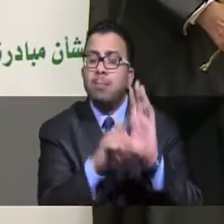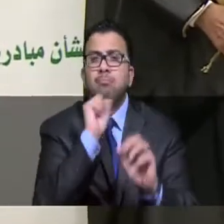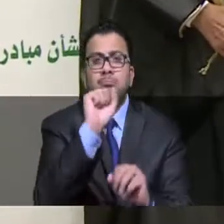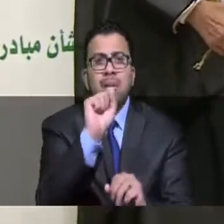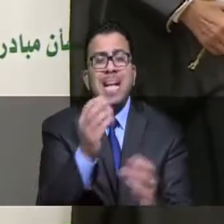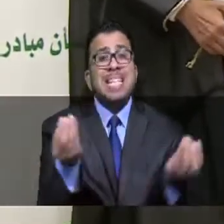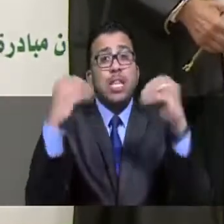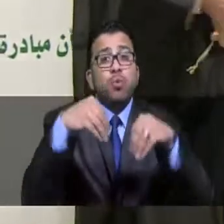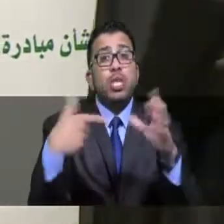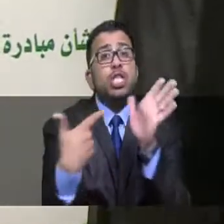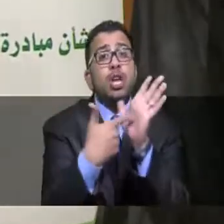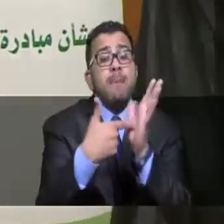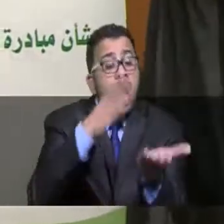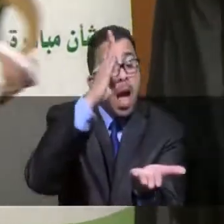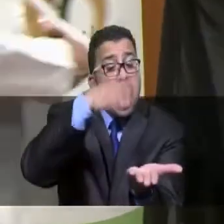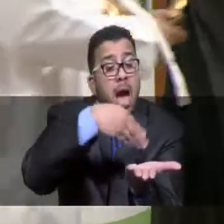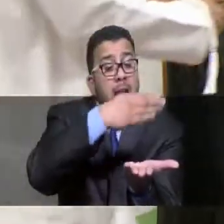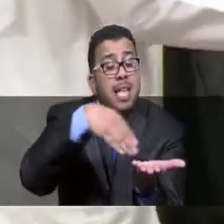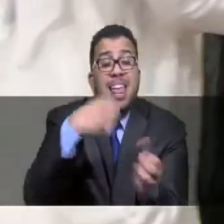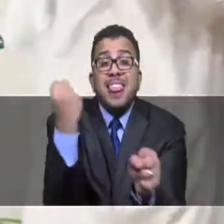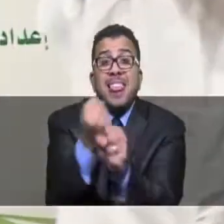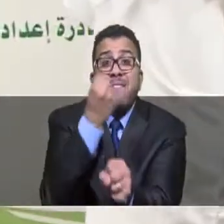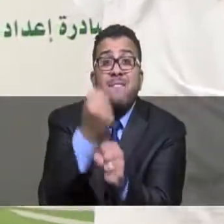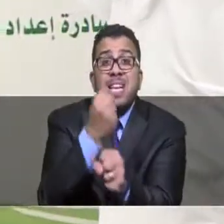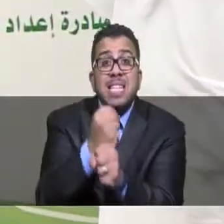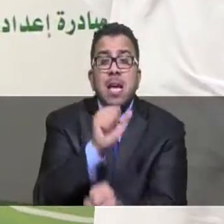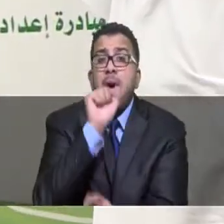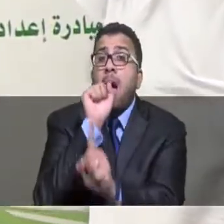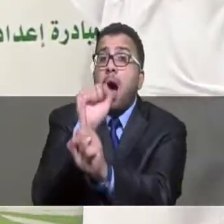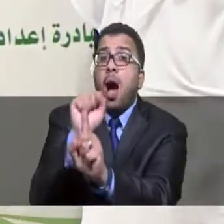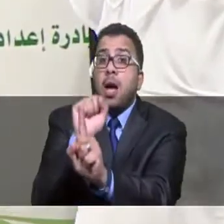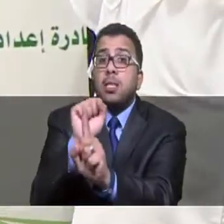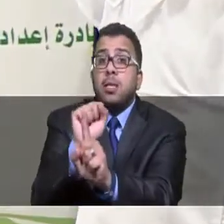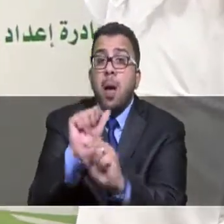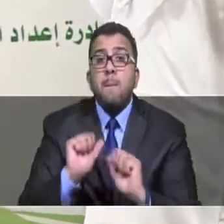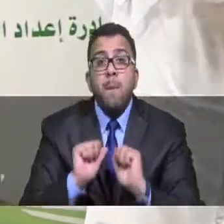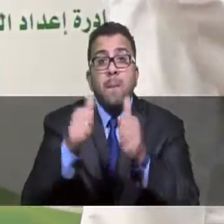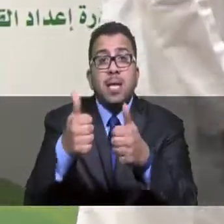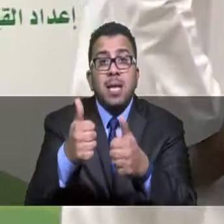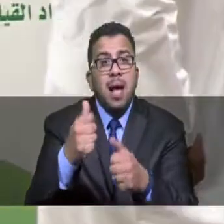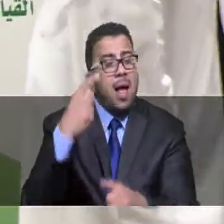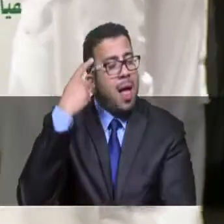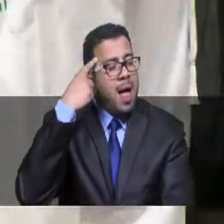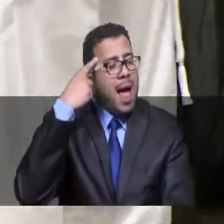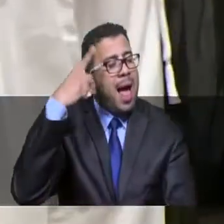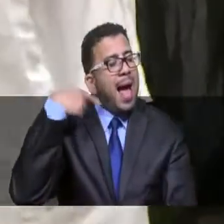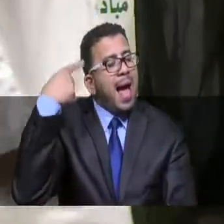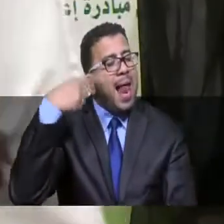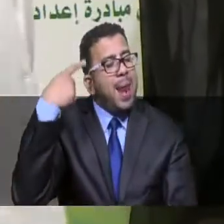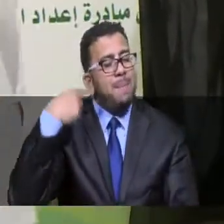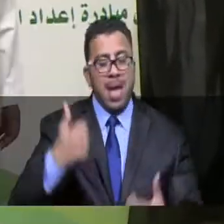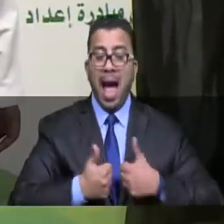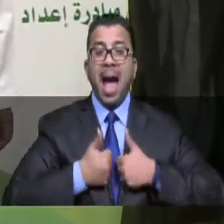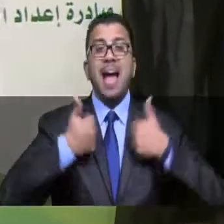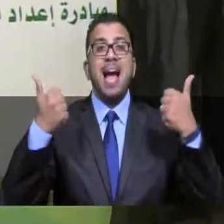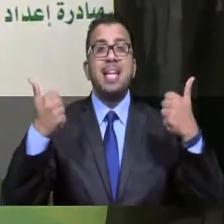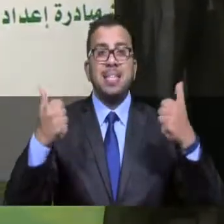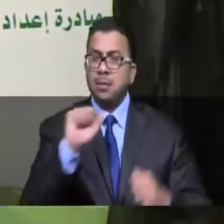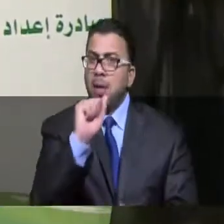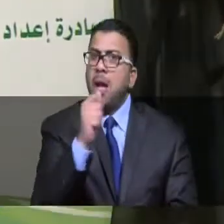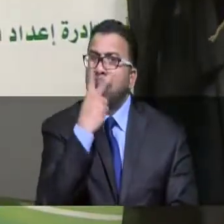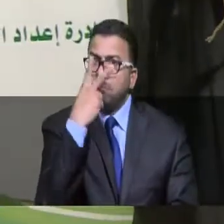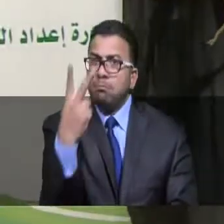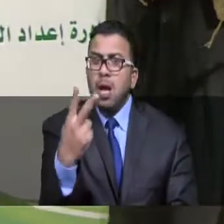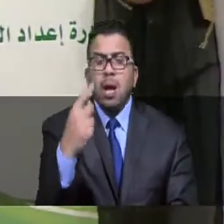بالإضافة إلى تزويد الجامعة بالخطة التنفيذية الخاصة بمبادرة حلمي حياتي. كما أشارت المذكرة إلى